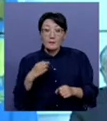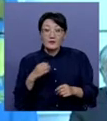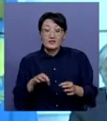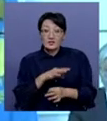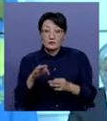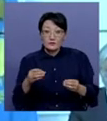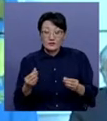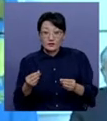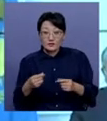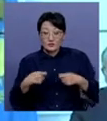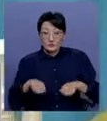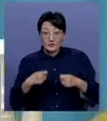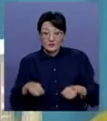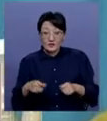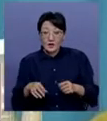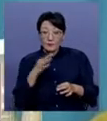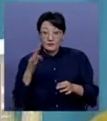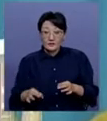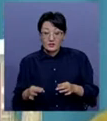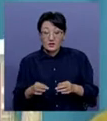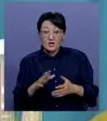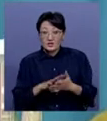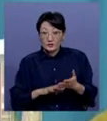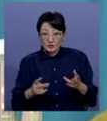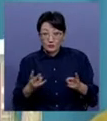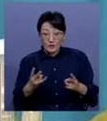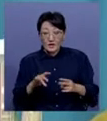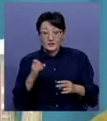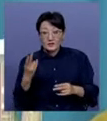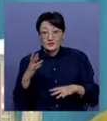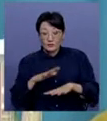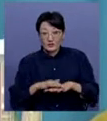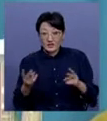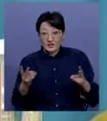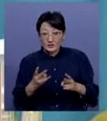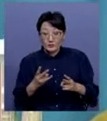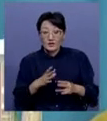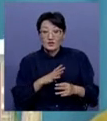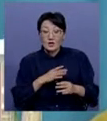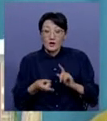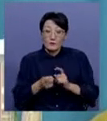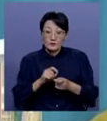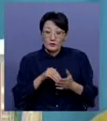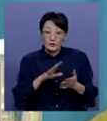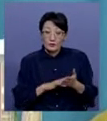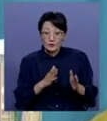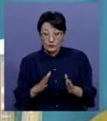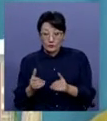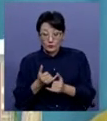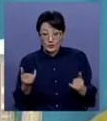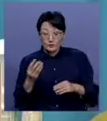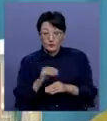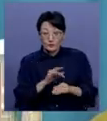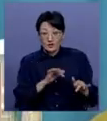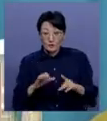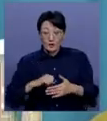артық валютаны ішкі нарыққа сату тәжірибесін жалғастыра беру керек. Ұлттық банк қажет болған жағдайда айырбас бағамын тұрақтандыру үшін қосымша